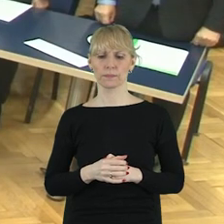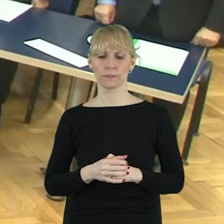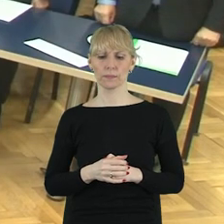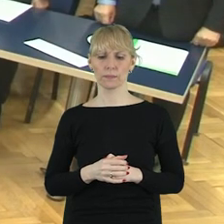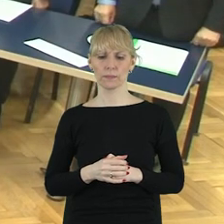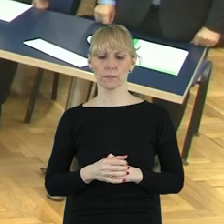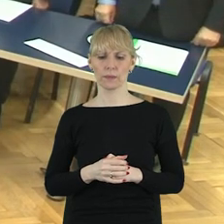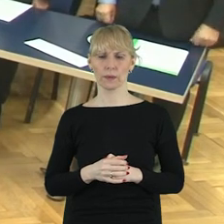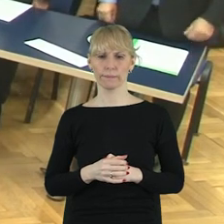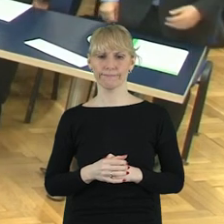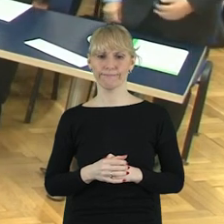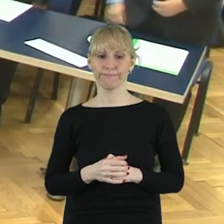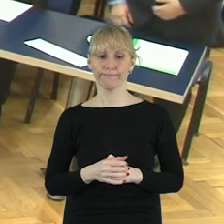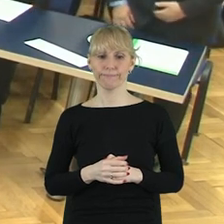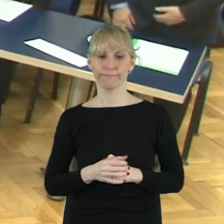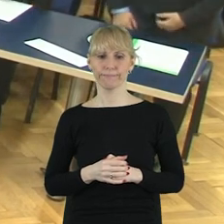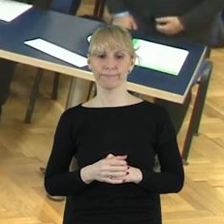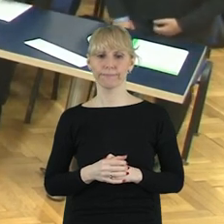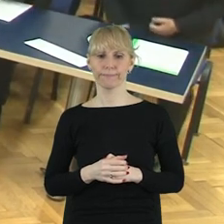Bardzo.